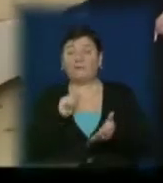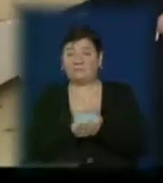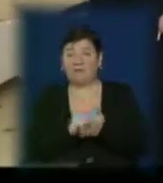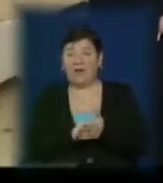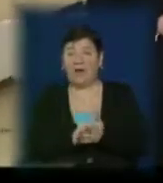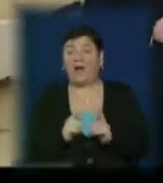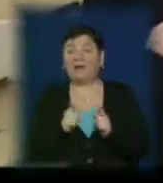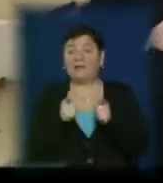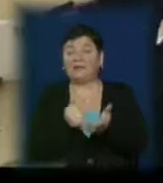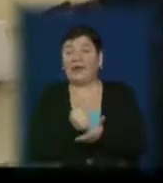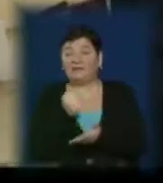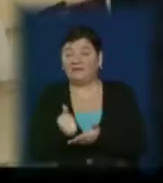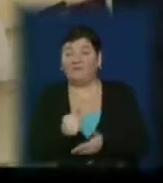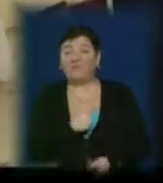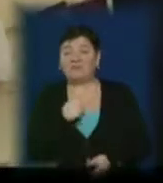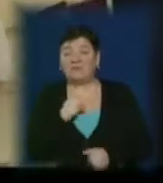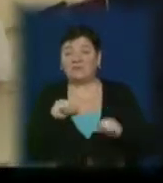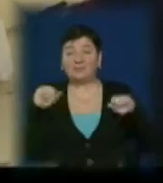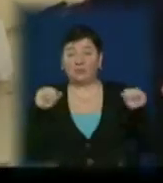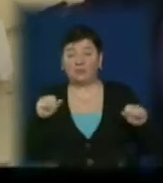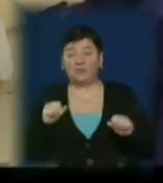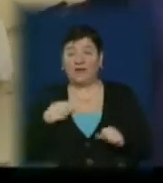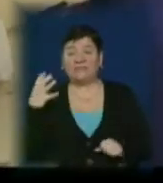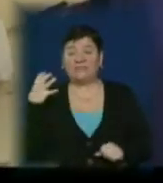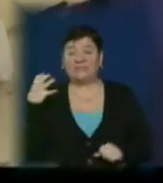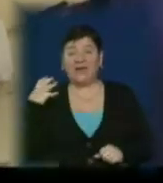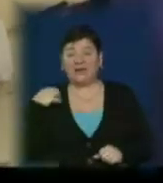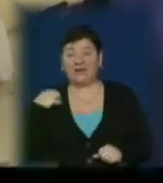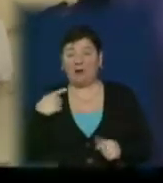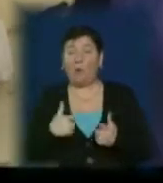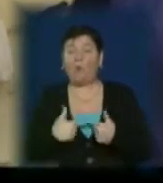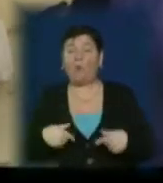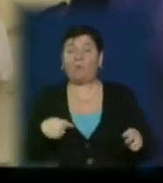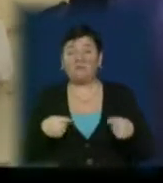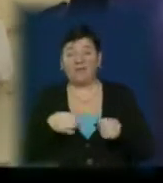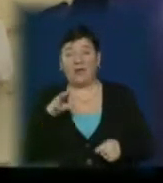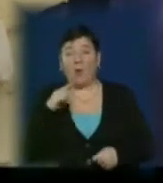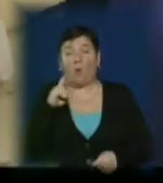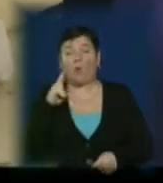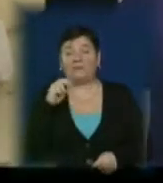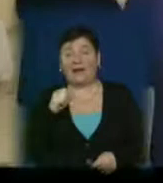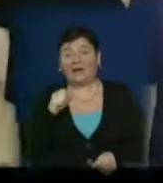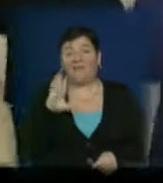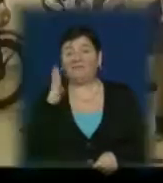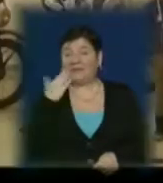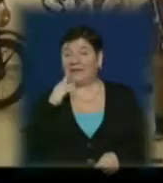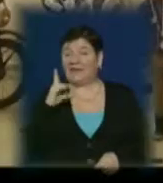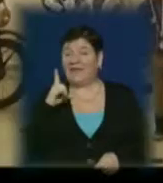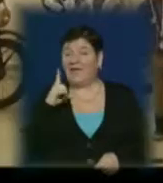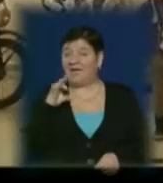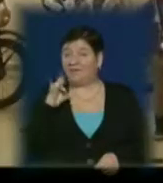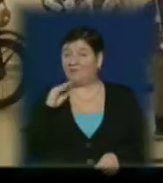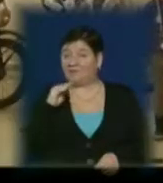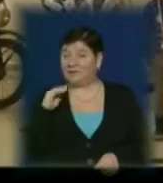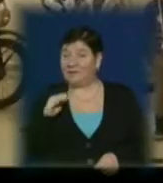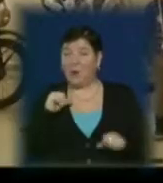кандидата у майстри спорту. Почесну місію виконав начальник профільного управління ОДА. Віталій Ерфан запевнив,